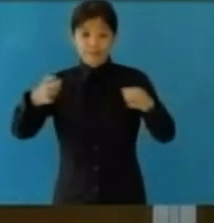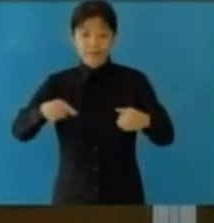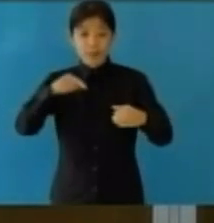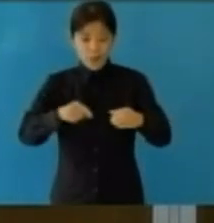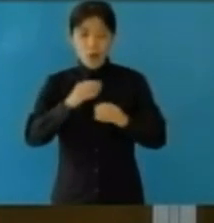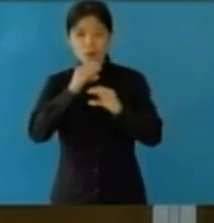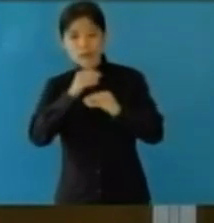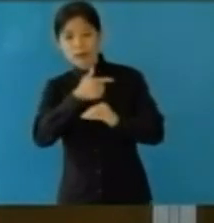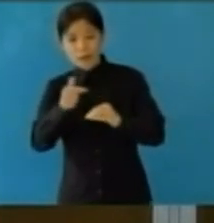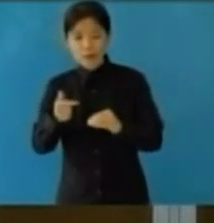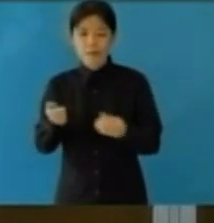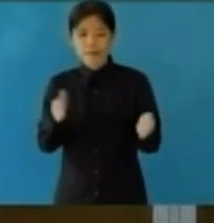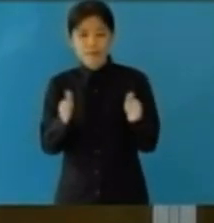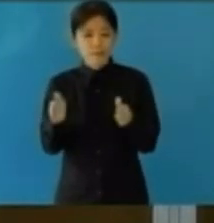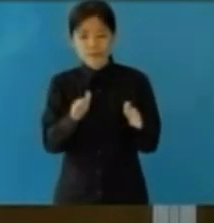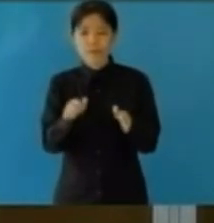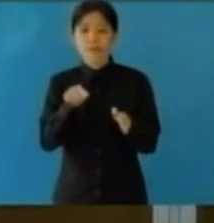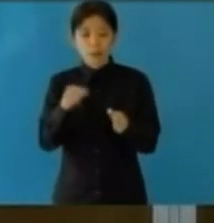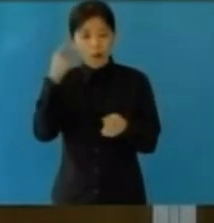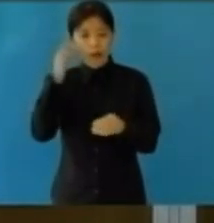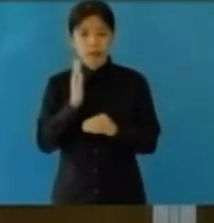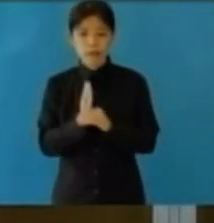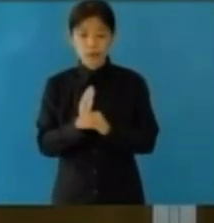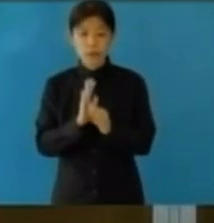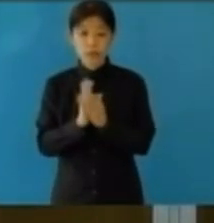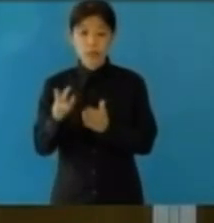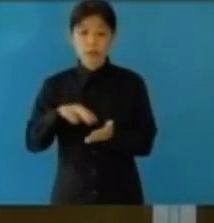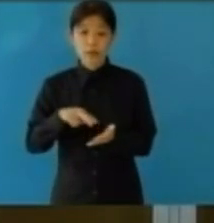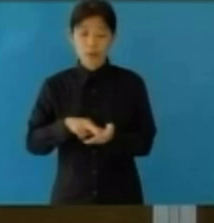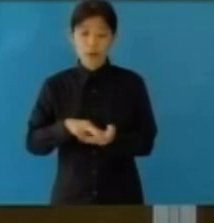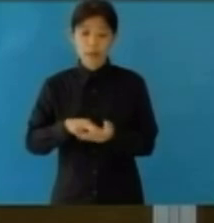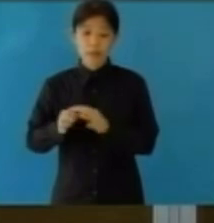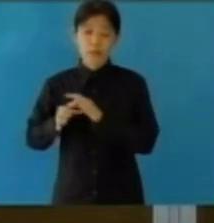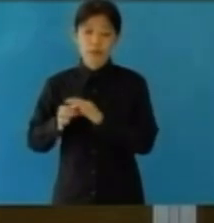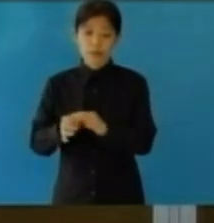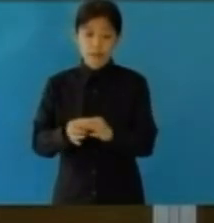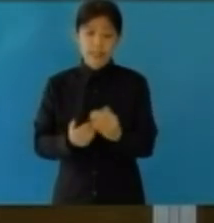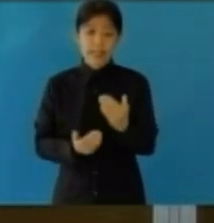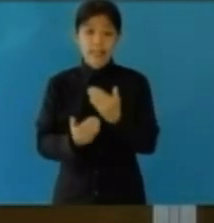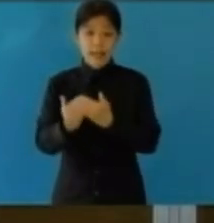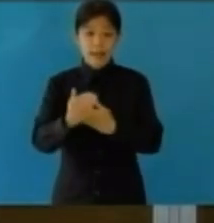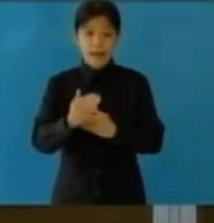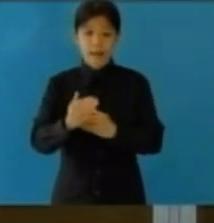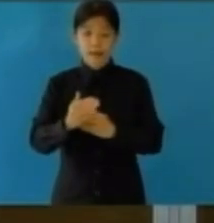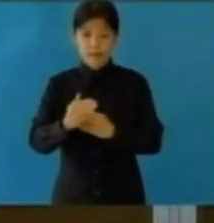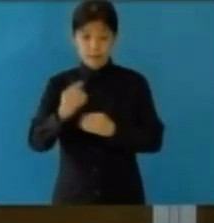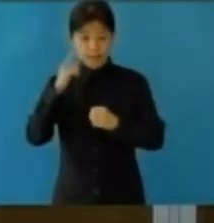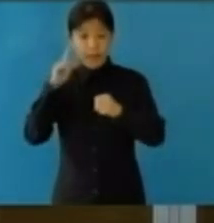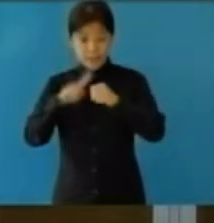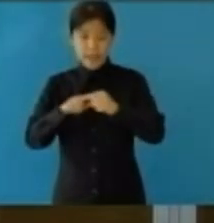ぎわいの創出についても検討を進めており、県といたしましても引き続き、同大会の開催に向け、積極的に